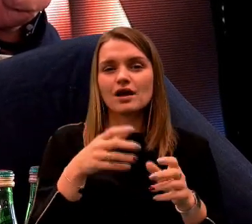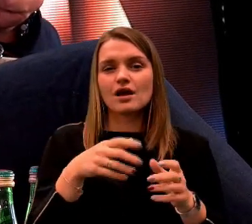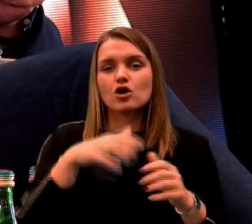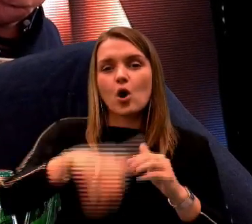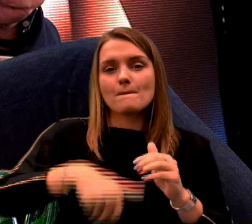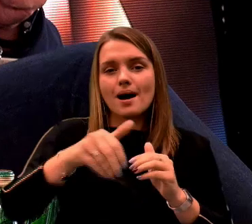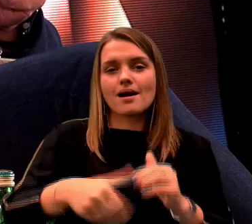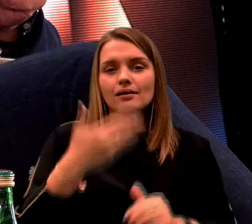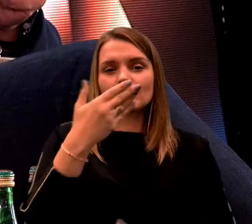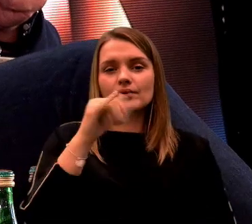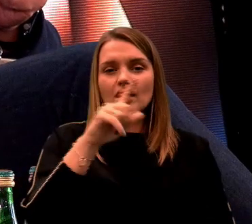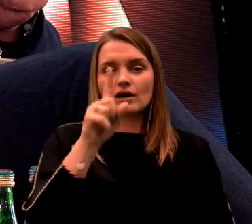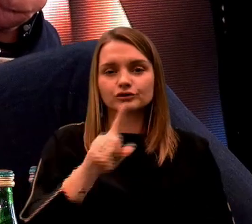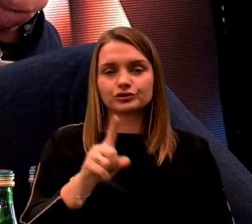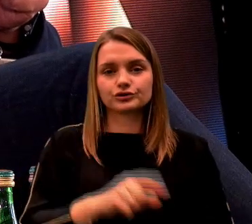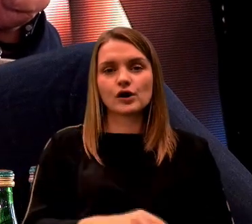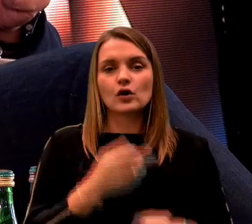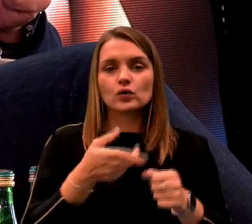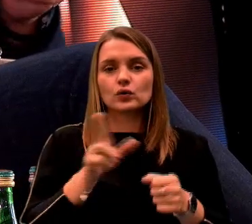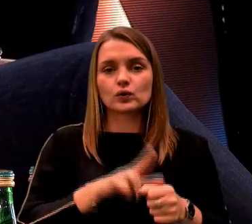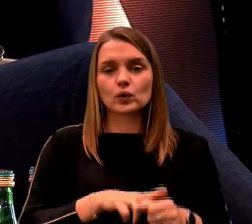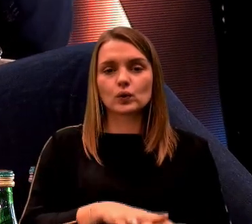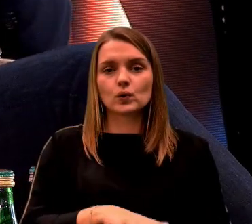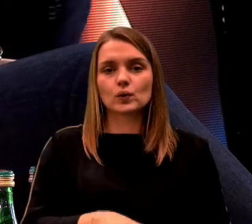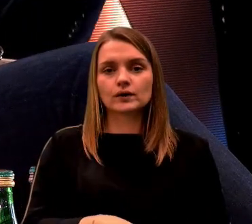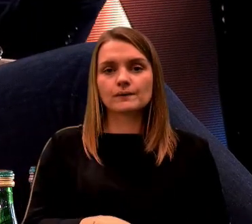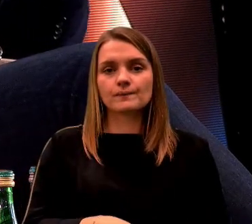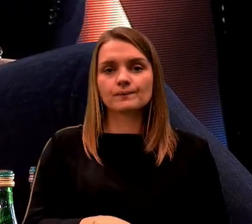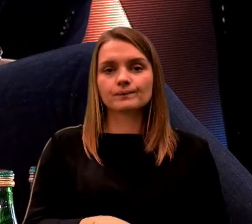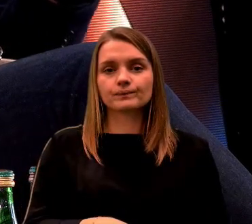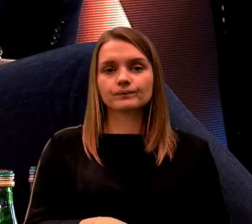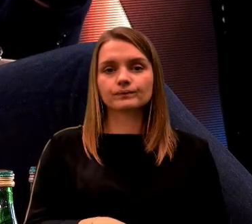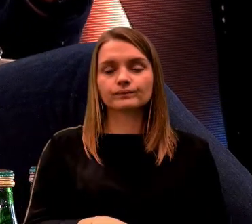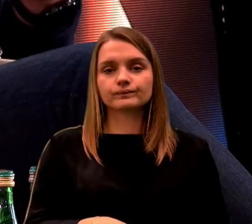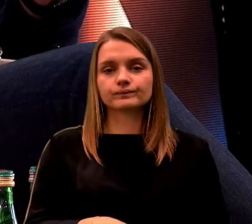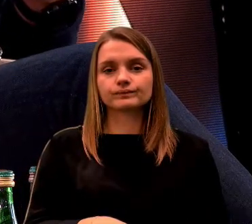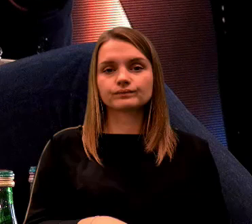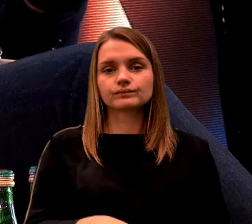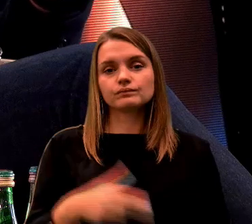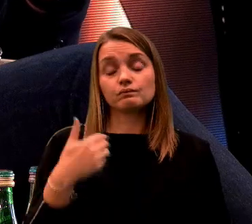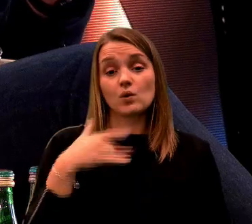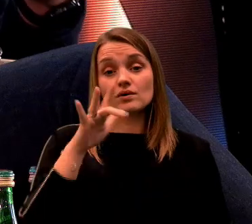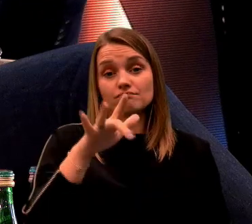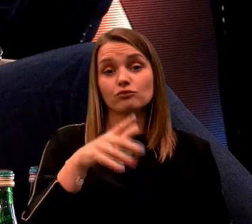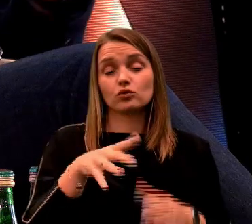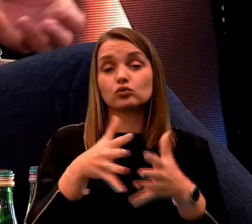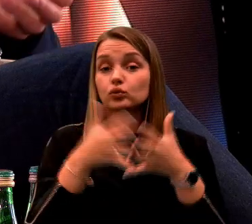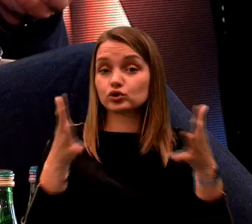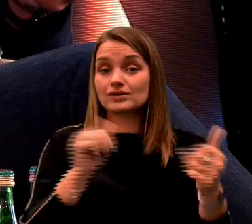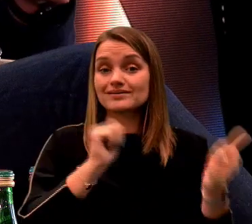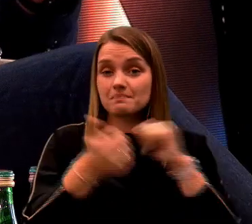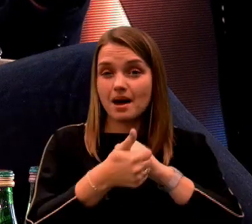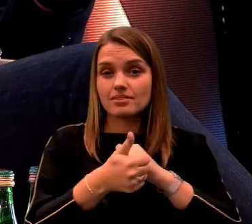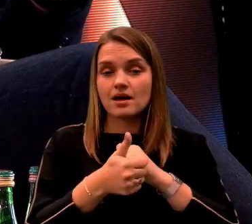miedzi, który mówi tak, no tam też były wprowadzane bardzo istotne zmiany, jeśli chodzi o zarządzanie parę lat